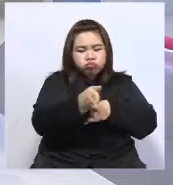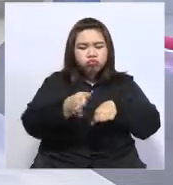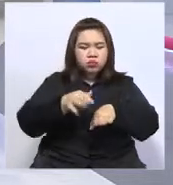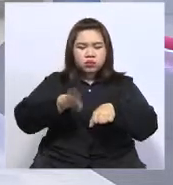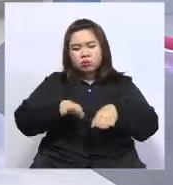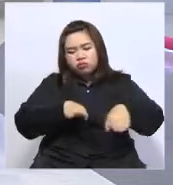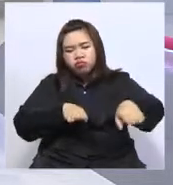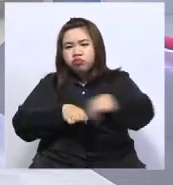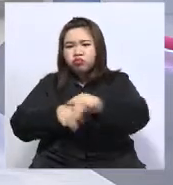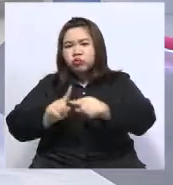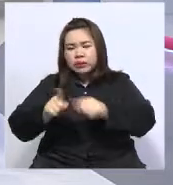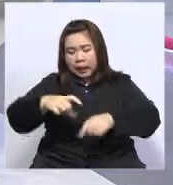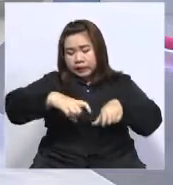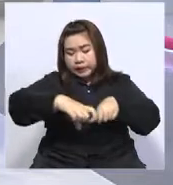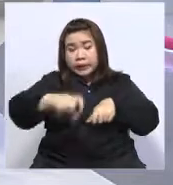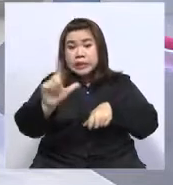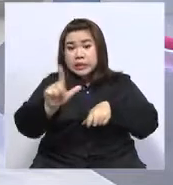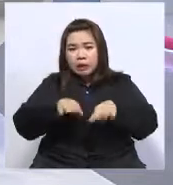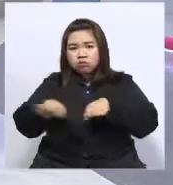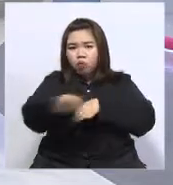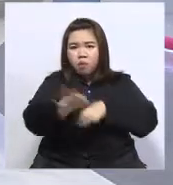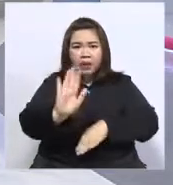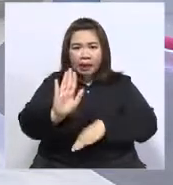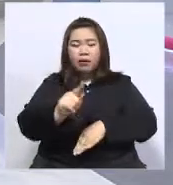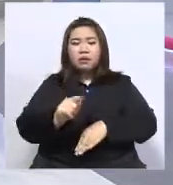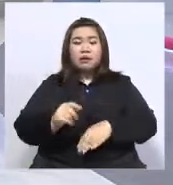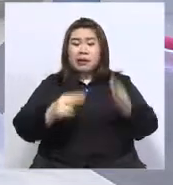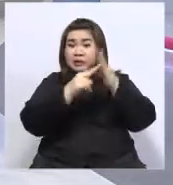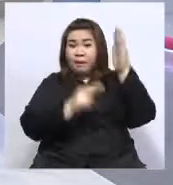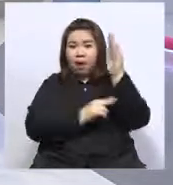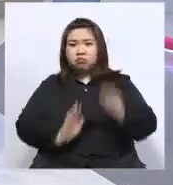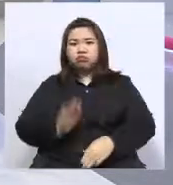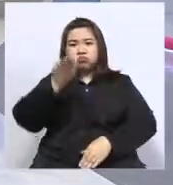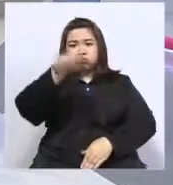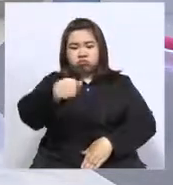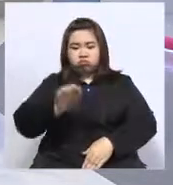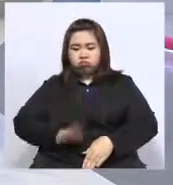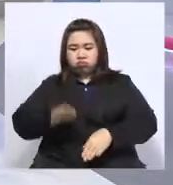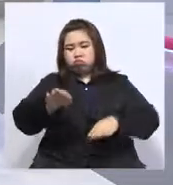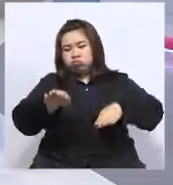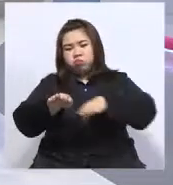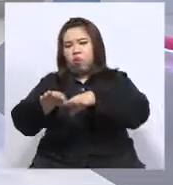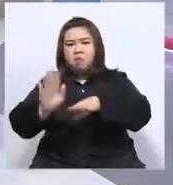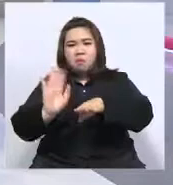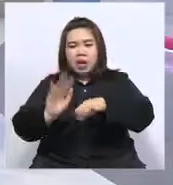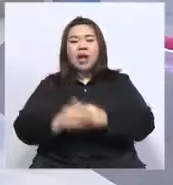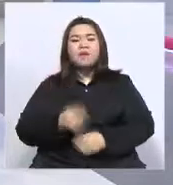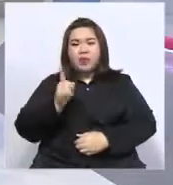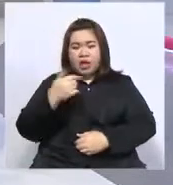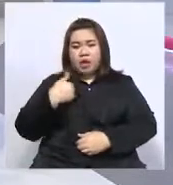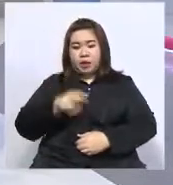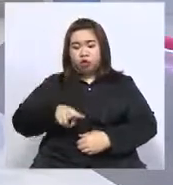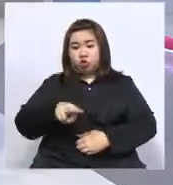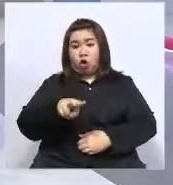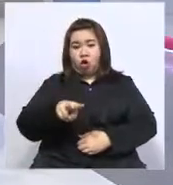หรอแงทร ให cụ losคื Rum Spanor K WITH THE E